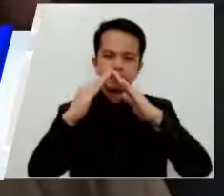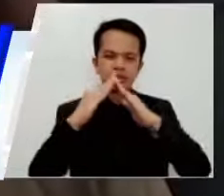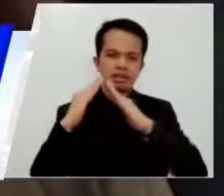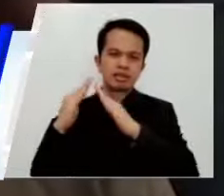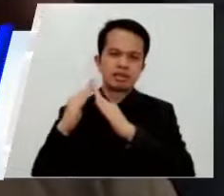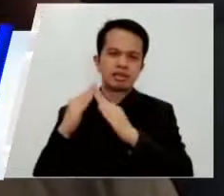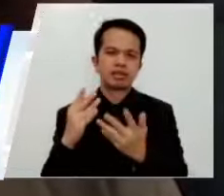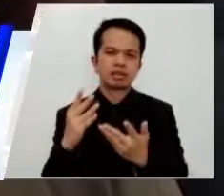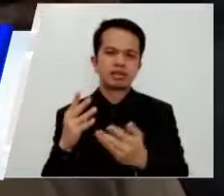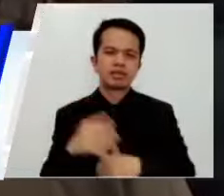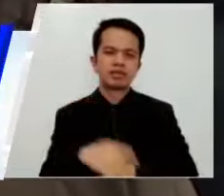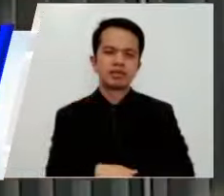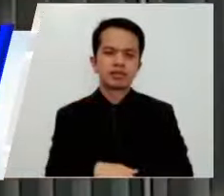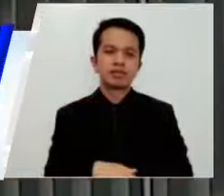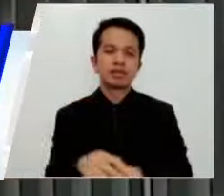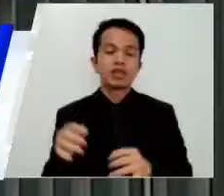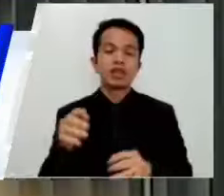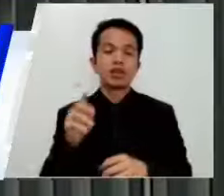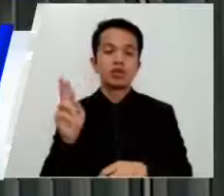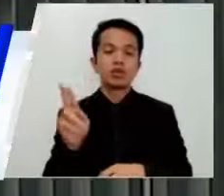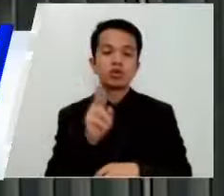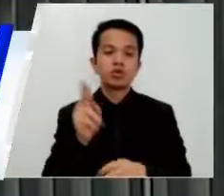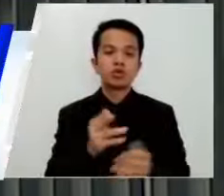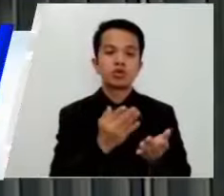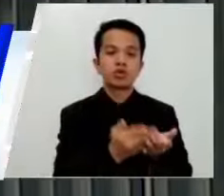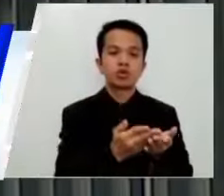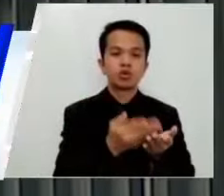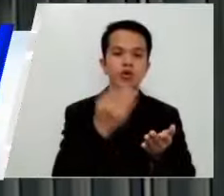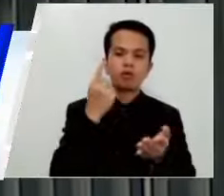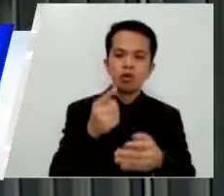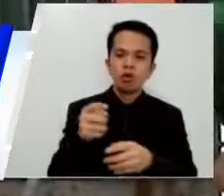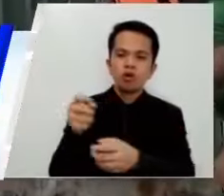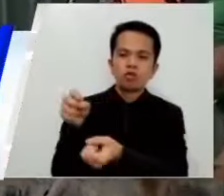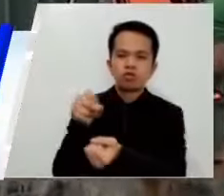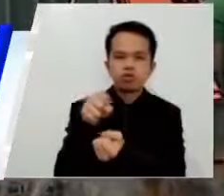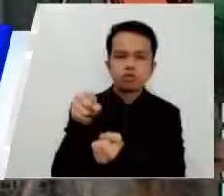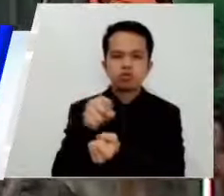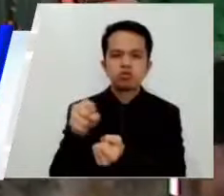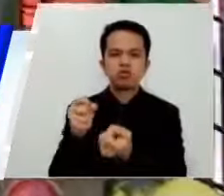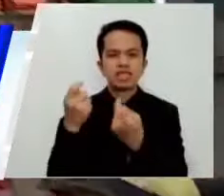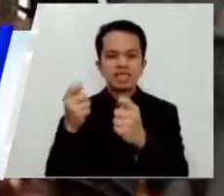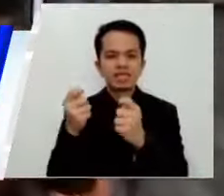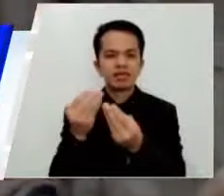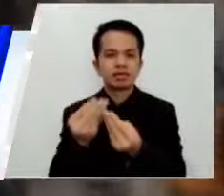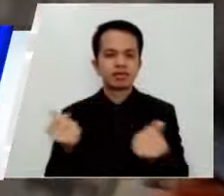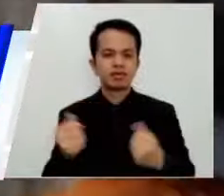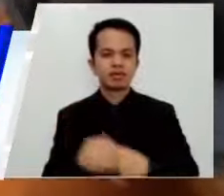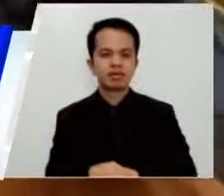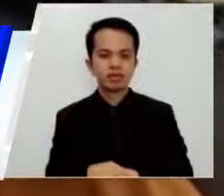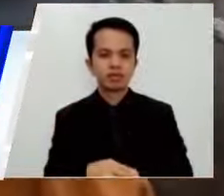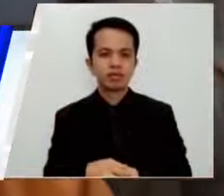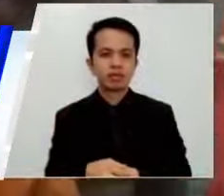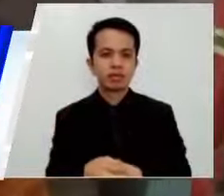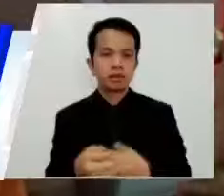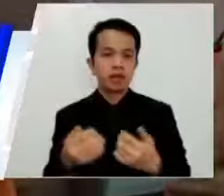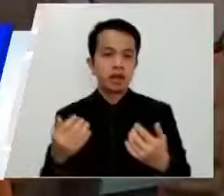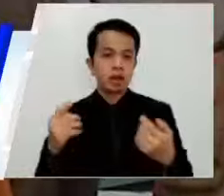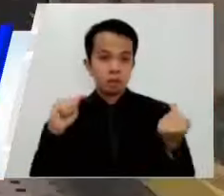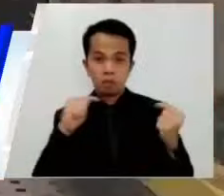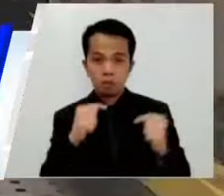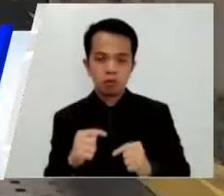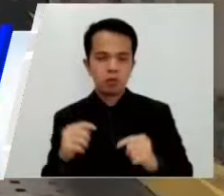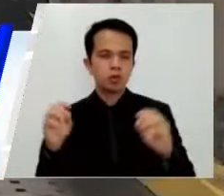Gumamit na rin ang mga fireboat ang BFP para maapula ang focal point ng sunog. Wala pa naman na itatalang sugatan dahil sa